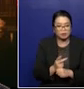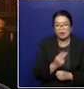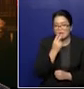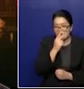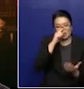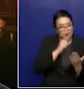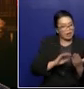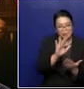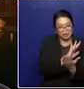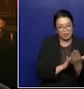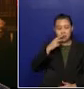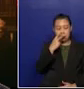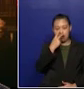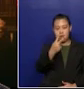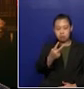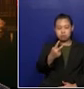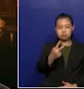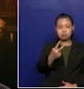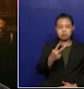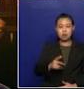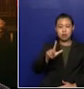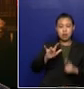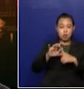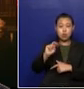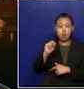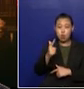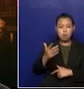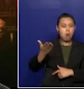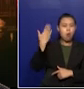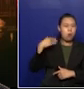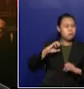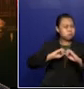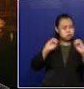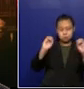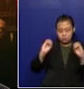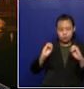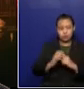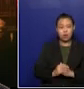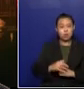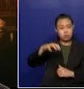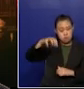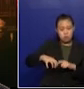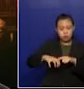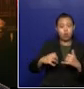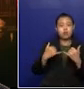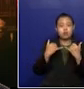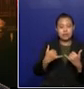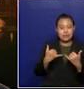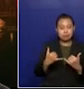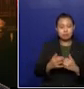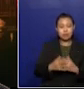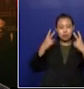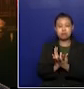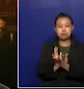นี้สิ้นสภาพว่าโลกมันเพิ่งมาเกิดนะฮะและมันมาเกิดในสมัยท่านเป็นนายกรัฐมนตรีท่